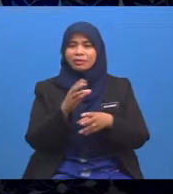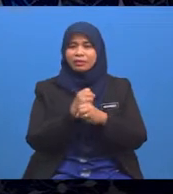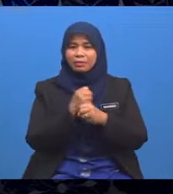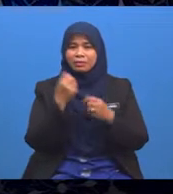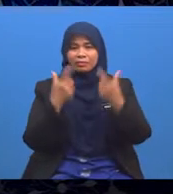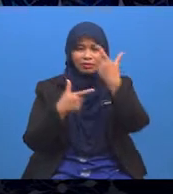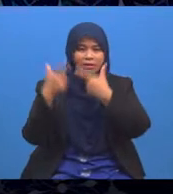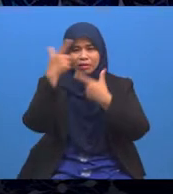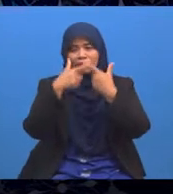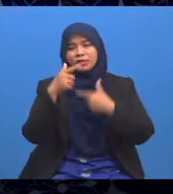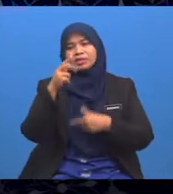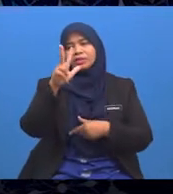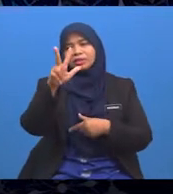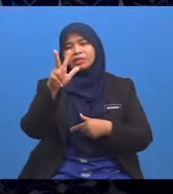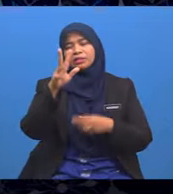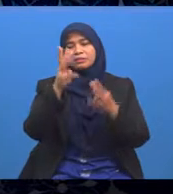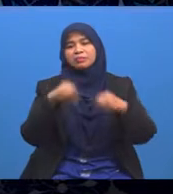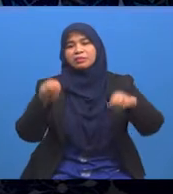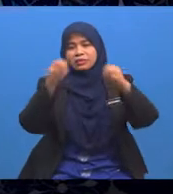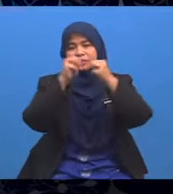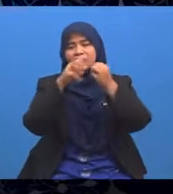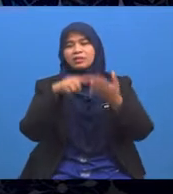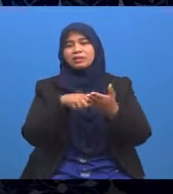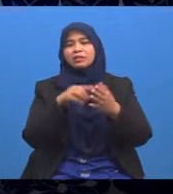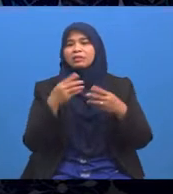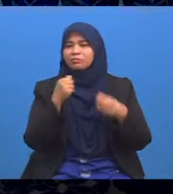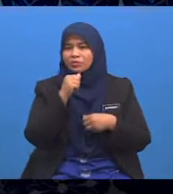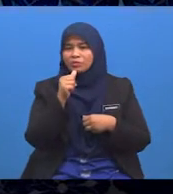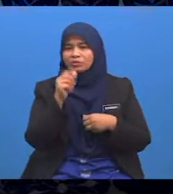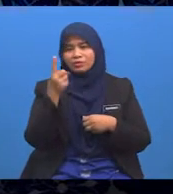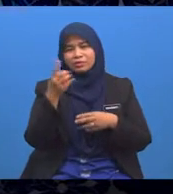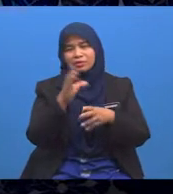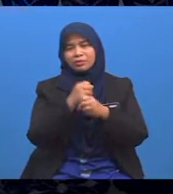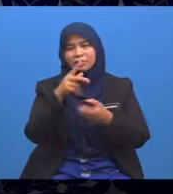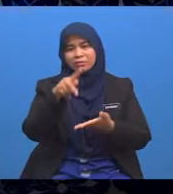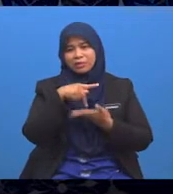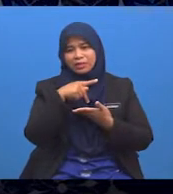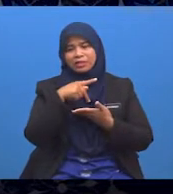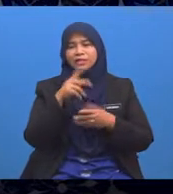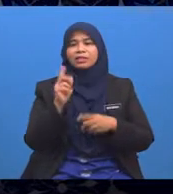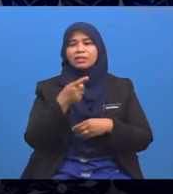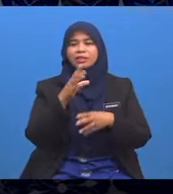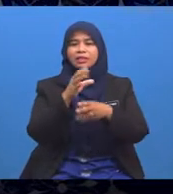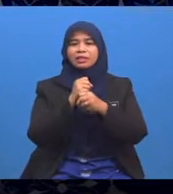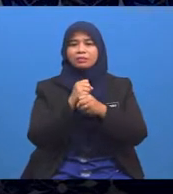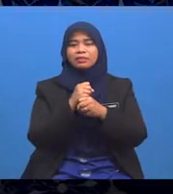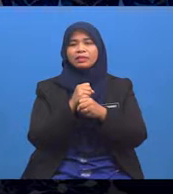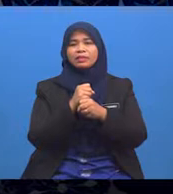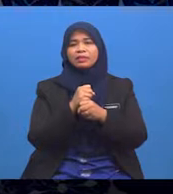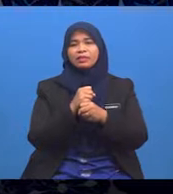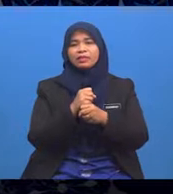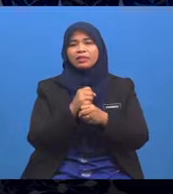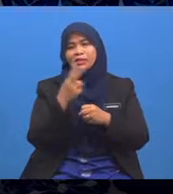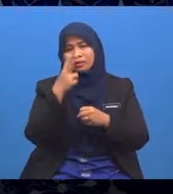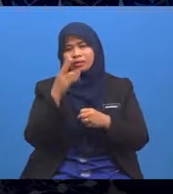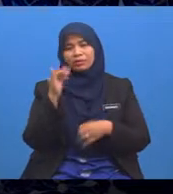masjid istimewa ini? Bukan sahaja kita perolehi pahala yang berganda, tetapi kita dapat menghayati